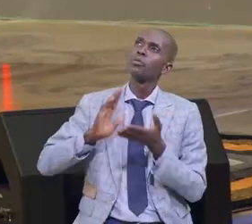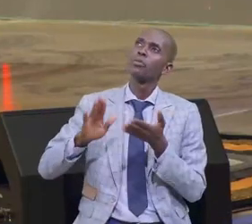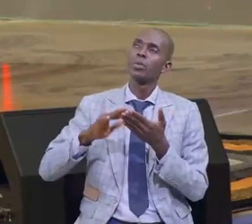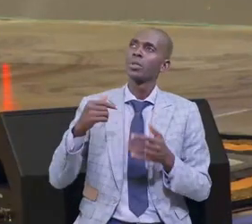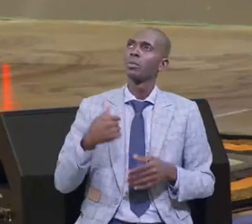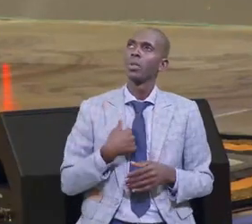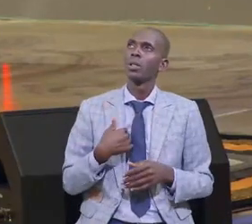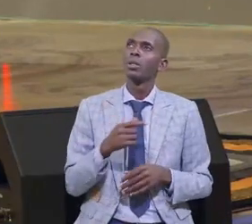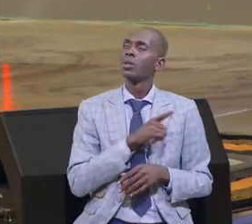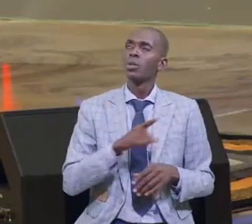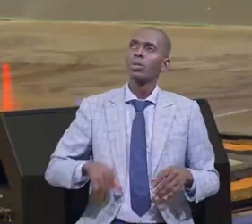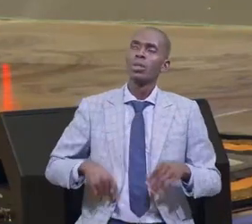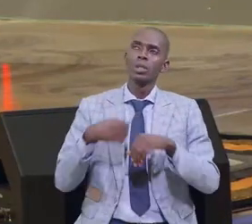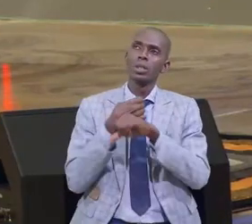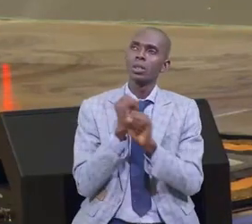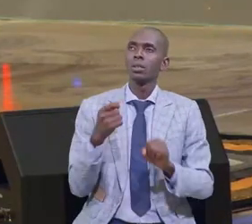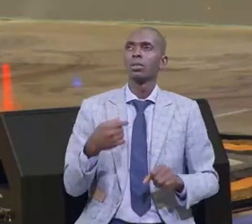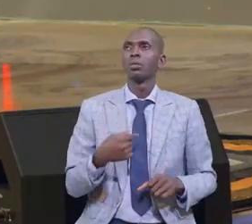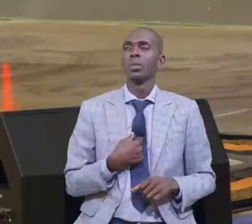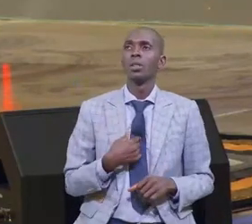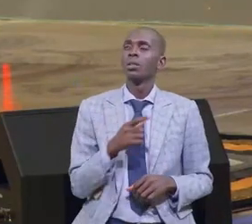pardonne-moi. Seigneur, sauve-moi.